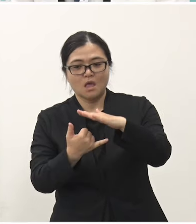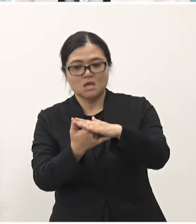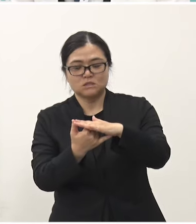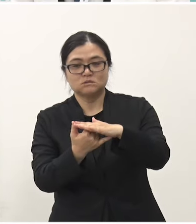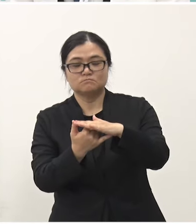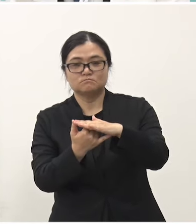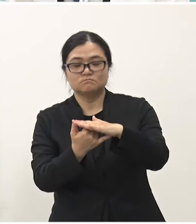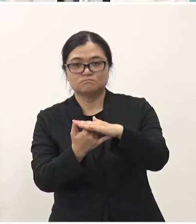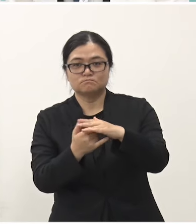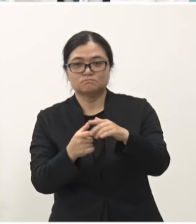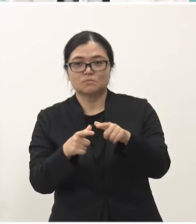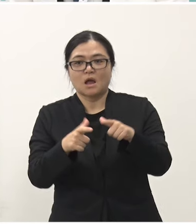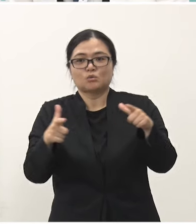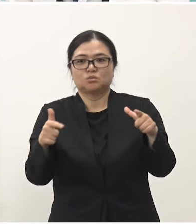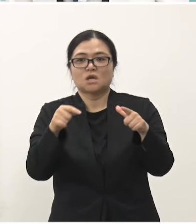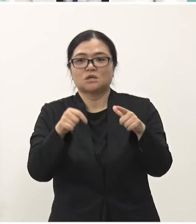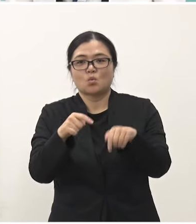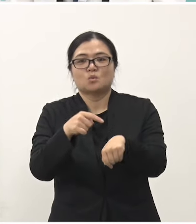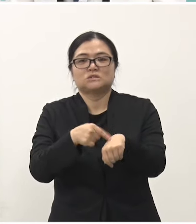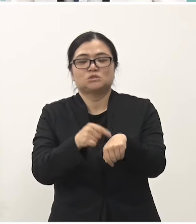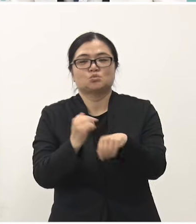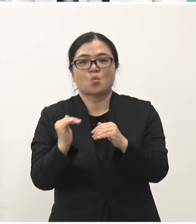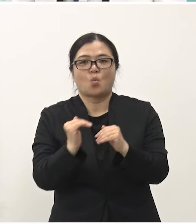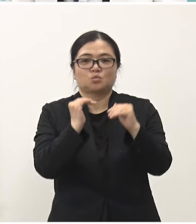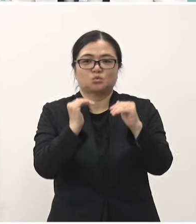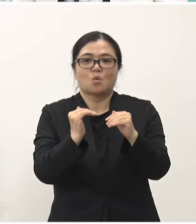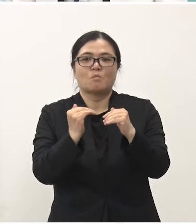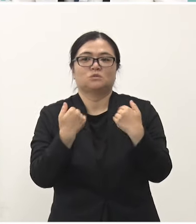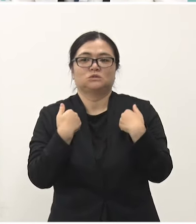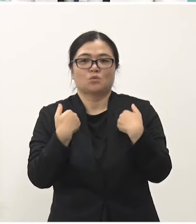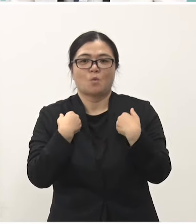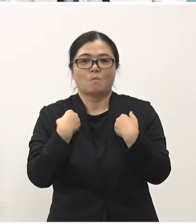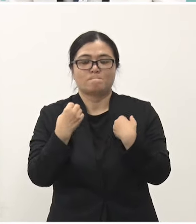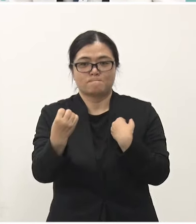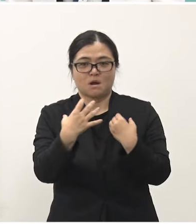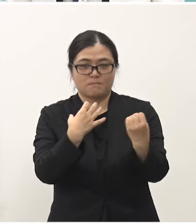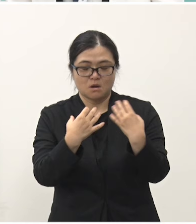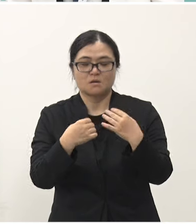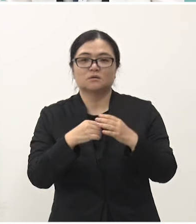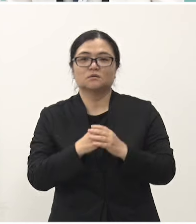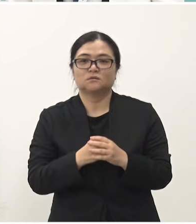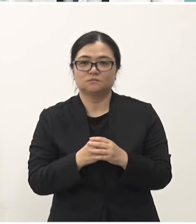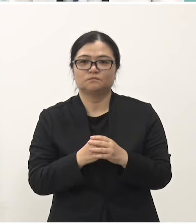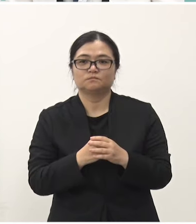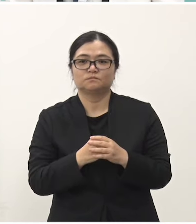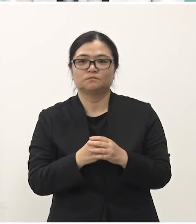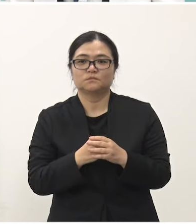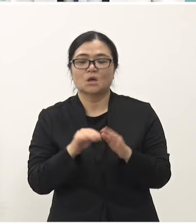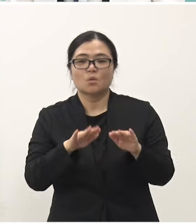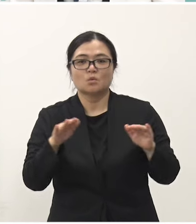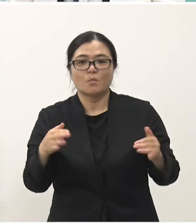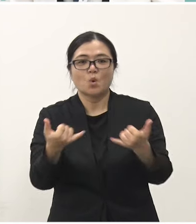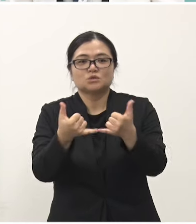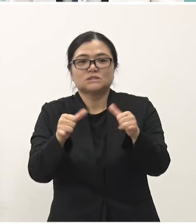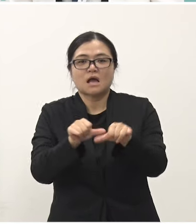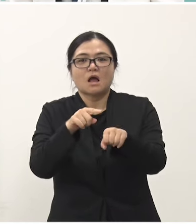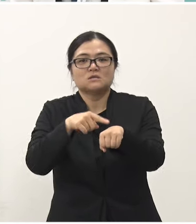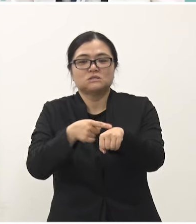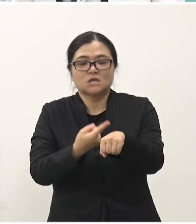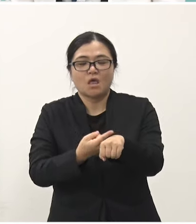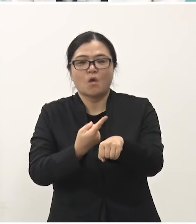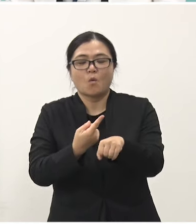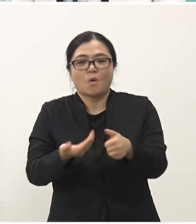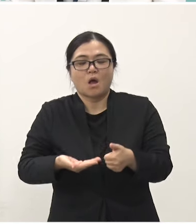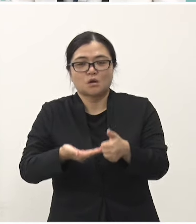求める声が高まっていることから地域と関わることで児童の社会性を育む2つの港区の